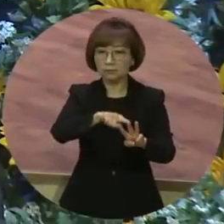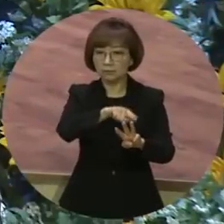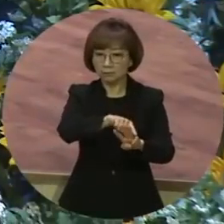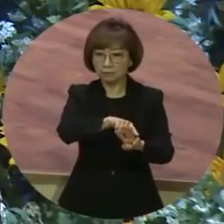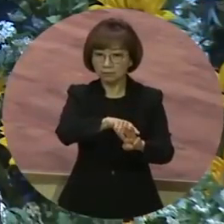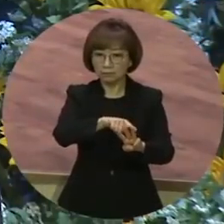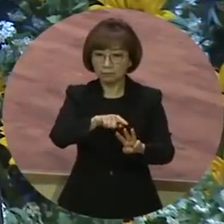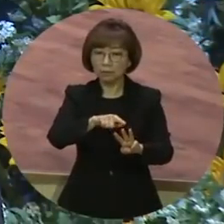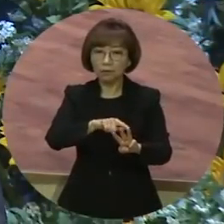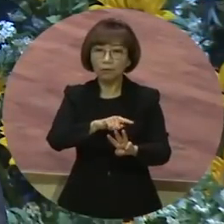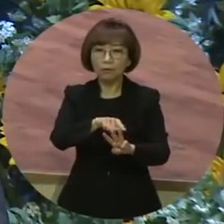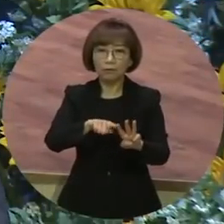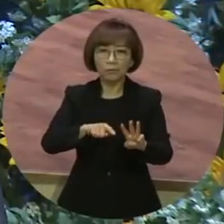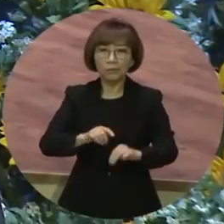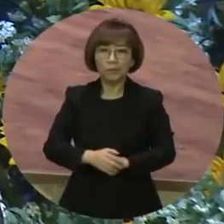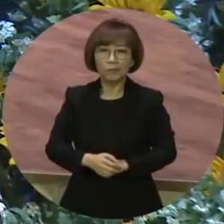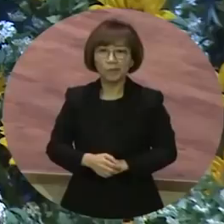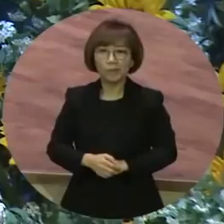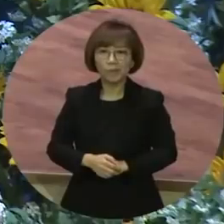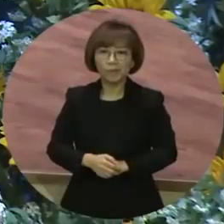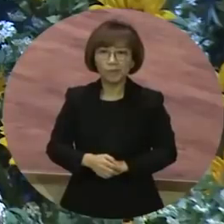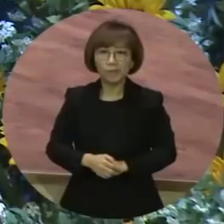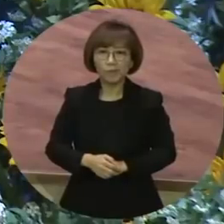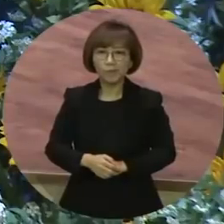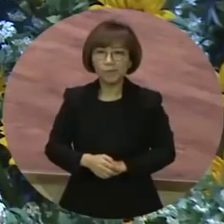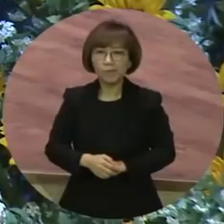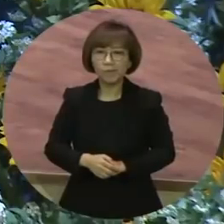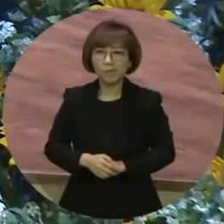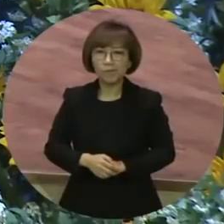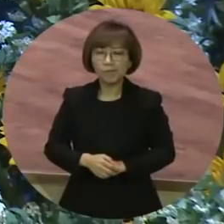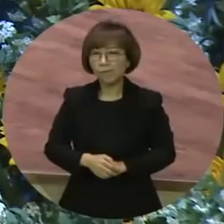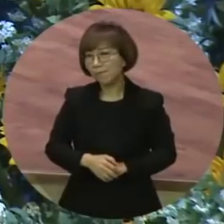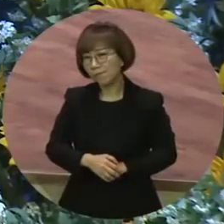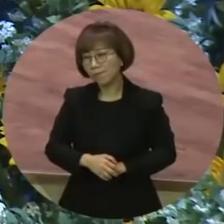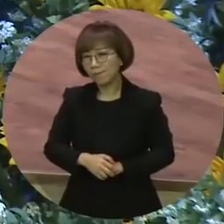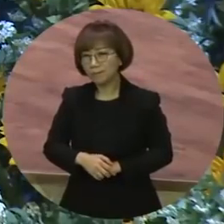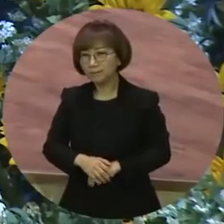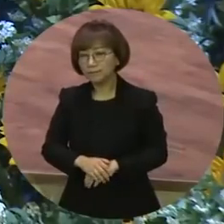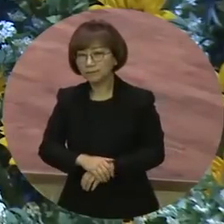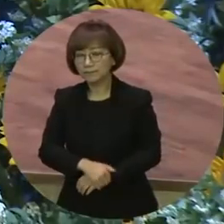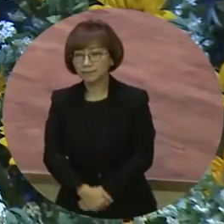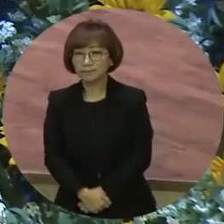누군지도 몰라. 좀 아는 사람 자식들은 잘 알 게 아무것도 없어.